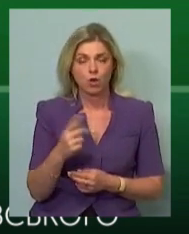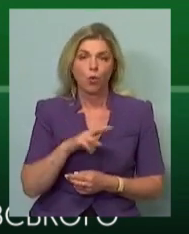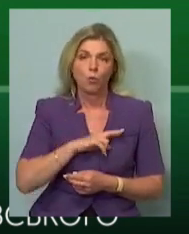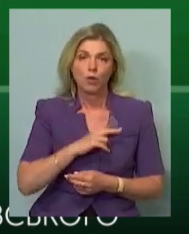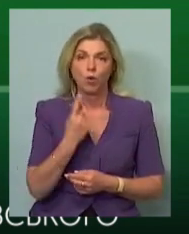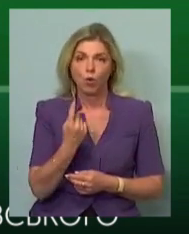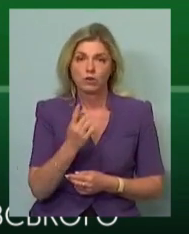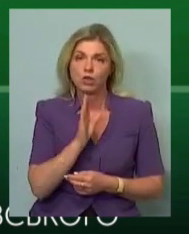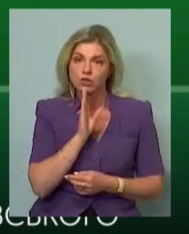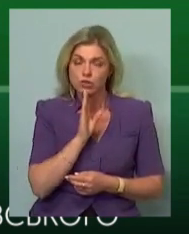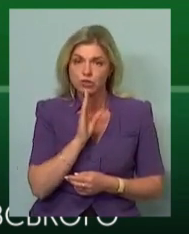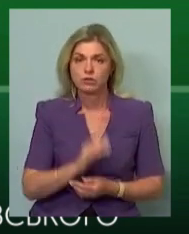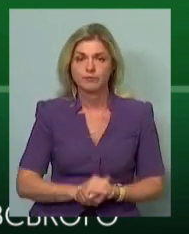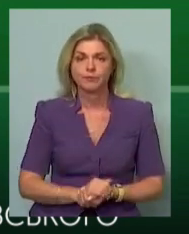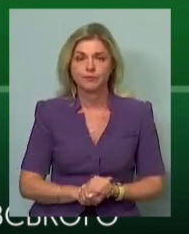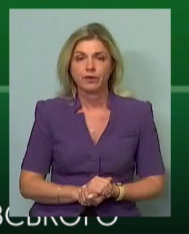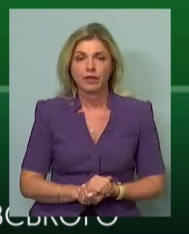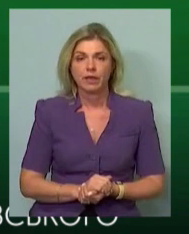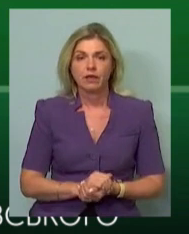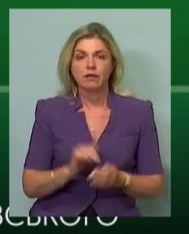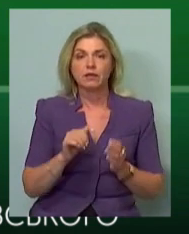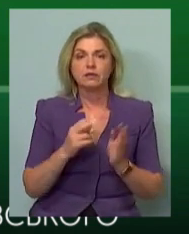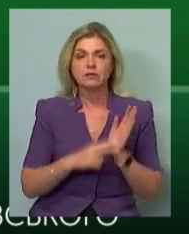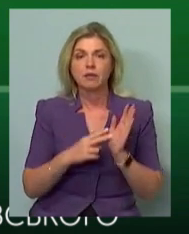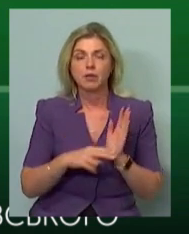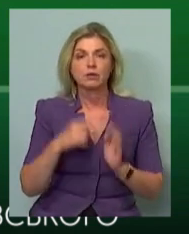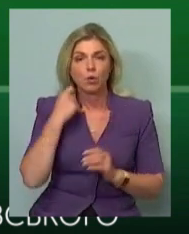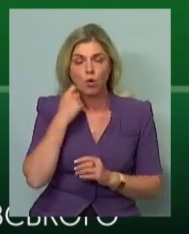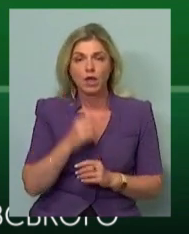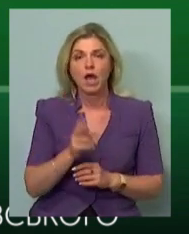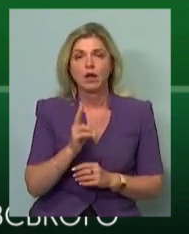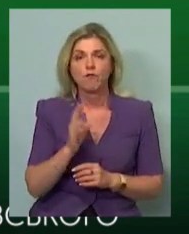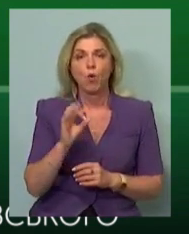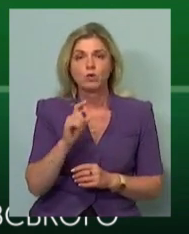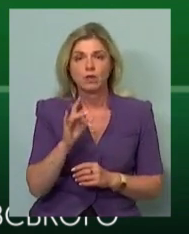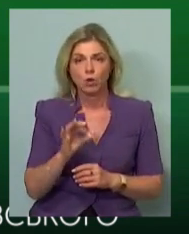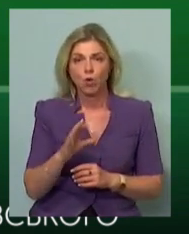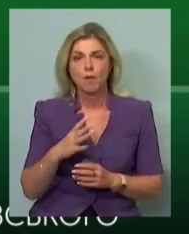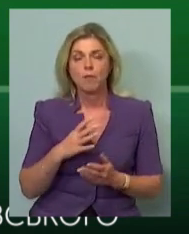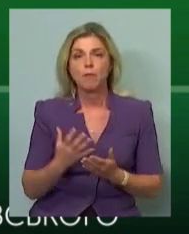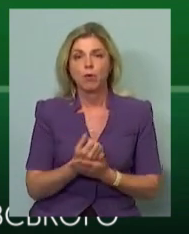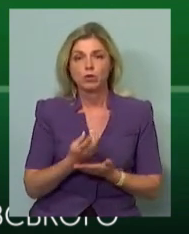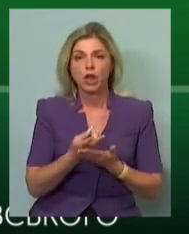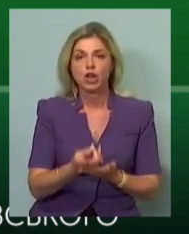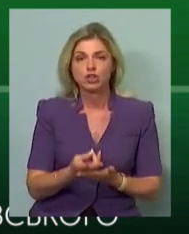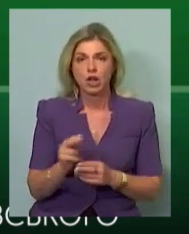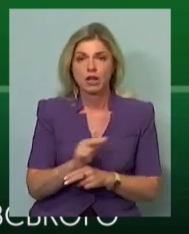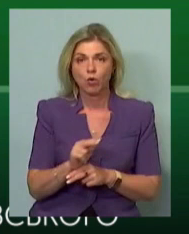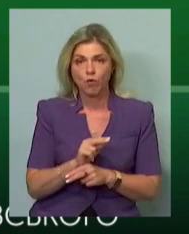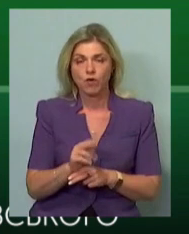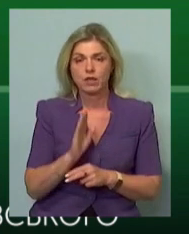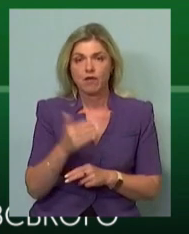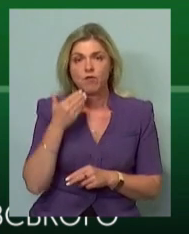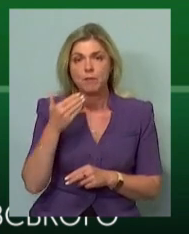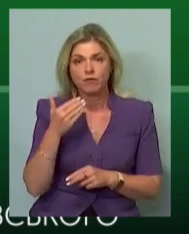жінка, 70 років, жителька Кривоозерського району, яка отримувала стаціонарне лікування в Первомайській центральній